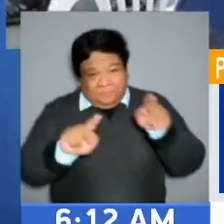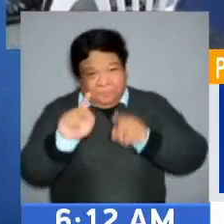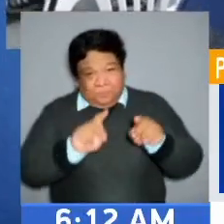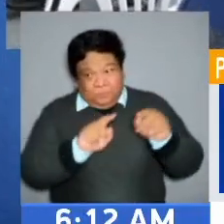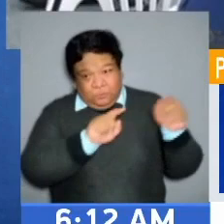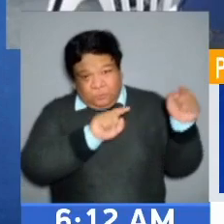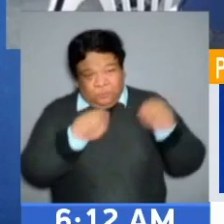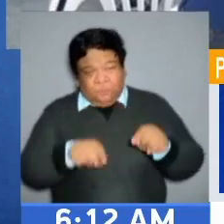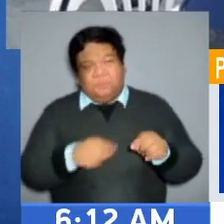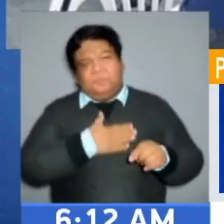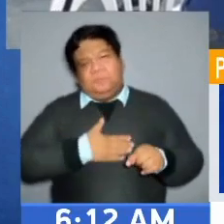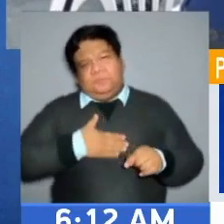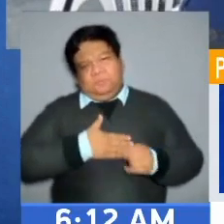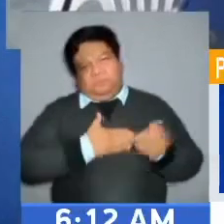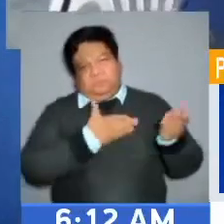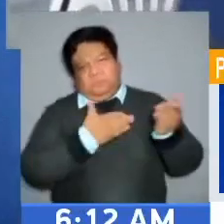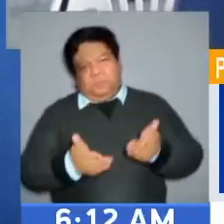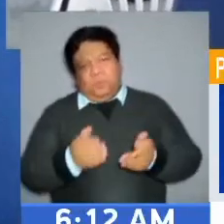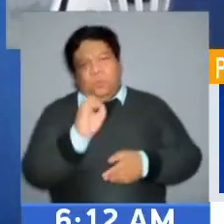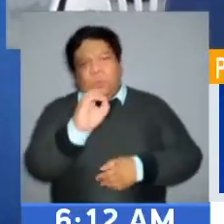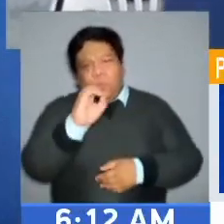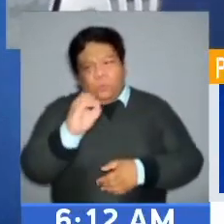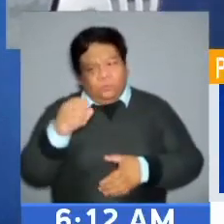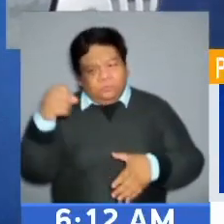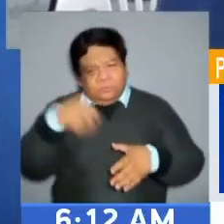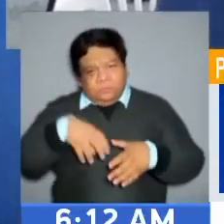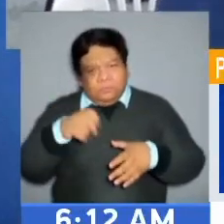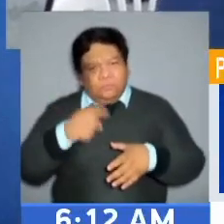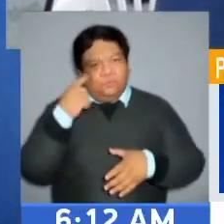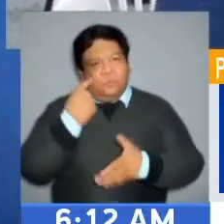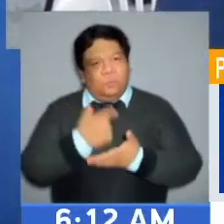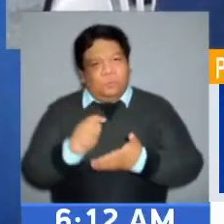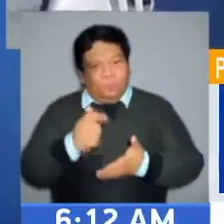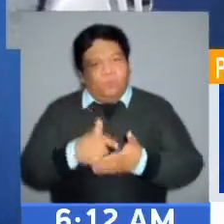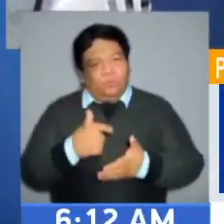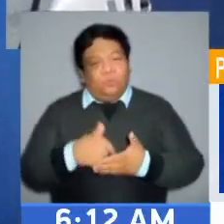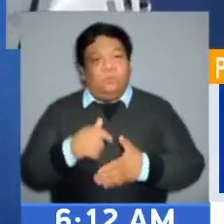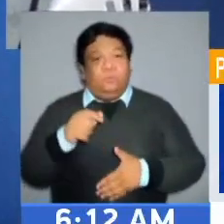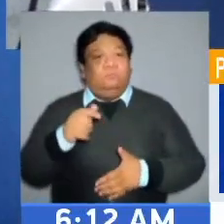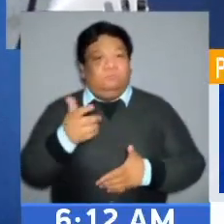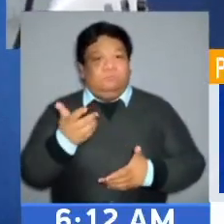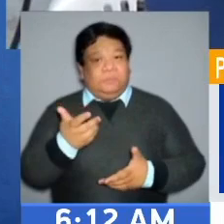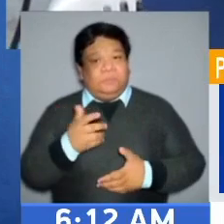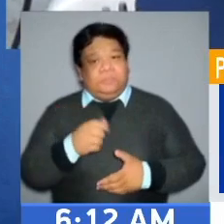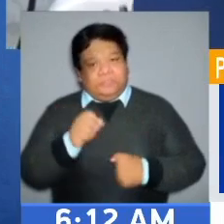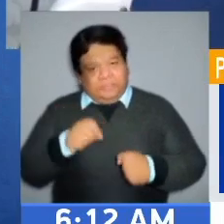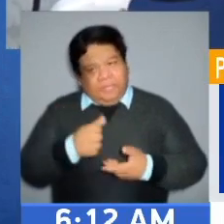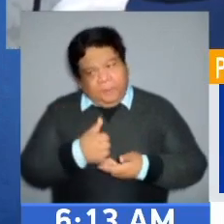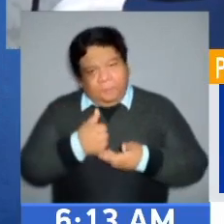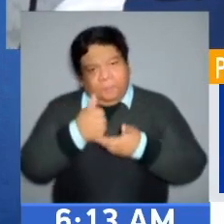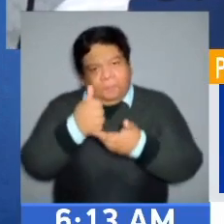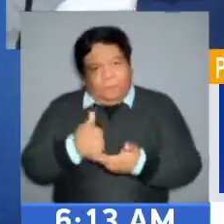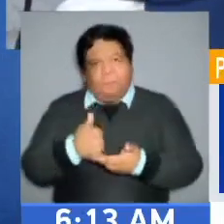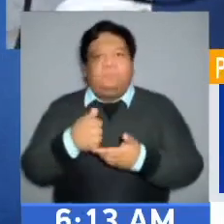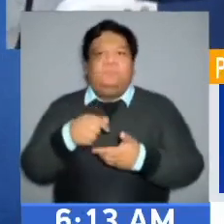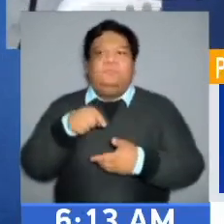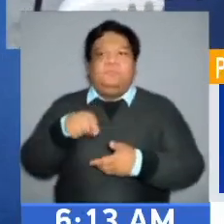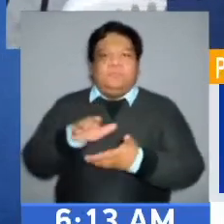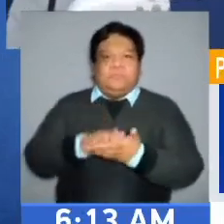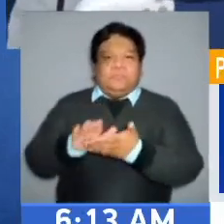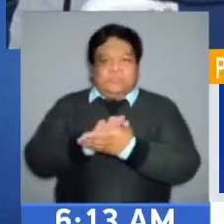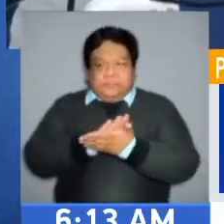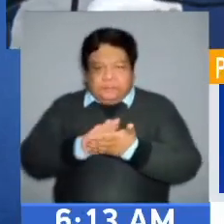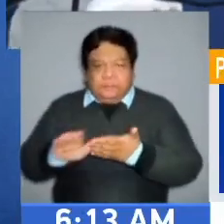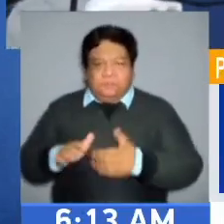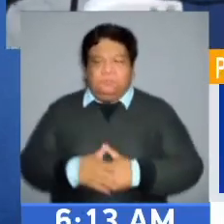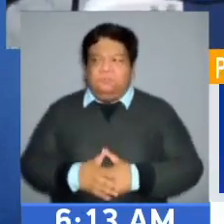inyong lagay ng basura, trash bag, para naman po sa ganun, makatulong din naman po kayo sa loob. Kasi ho, 1,000,000 tao yan, yes, hindi po biro. Hindi